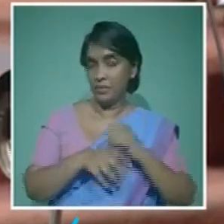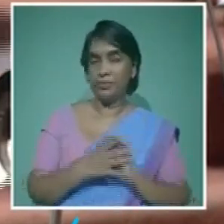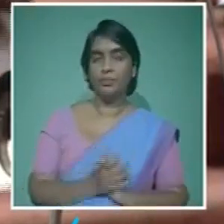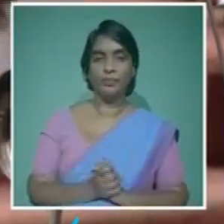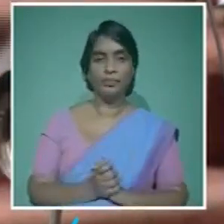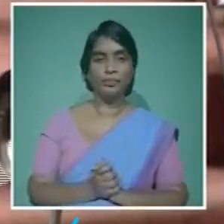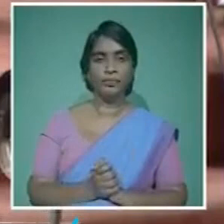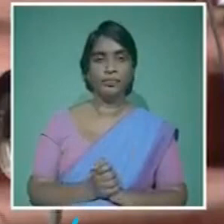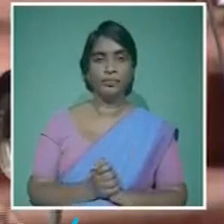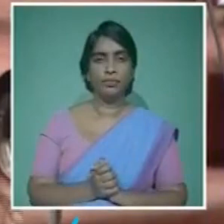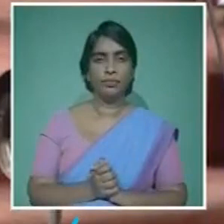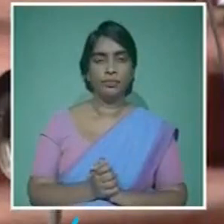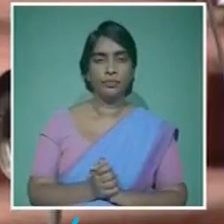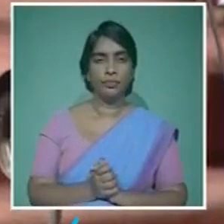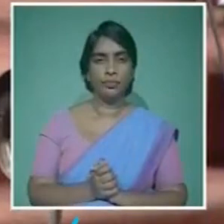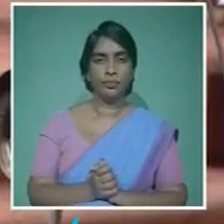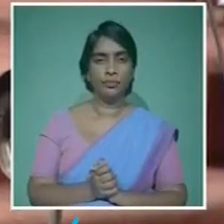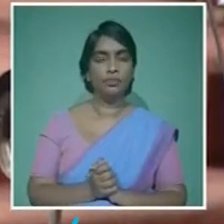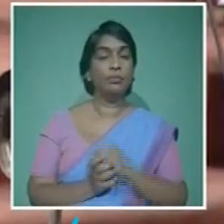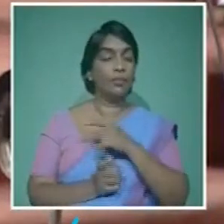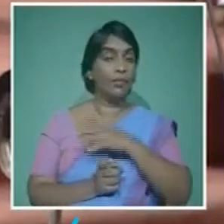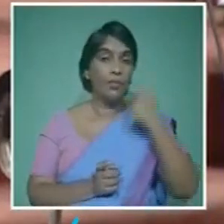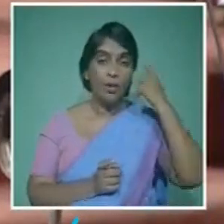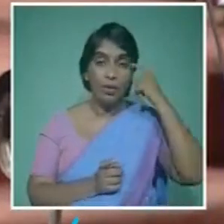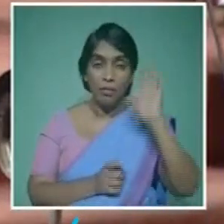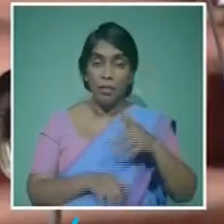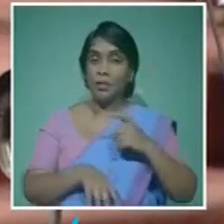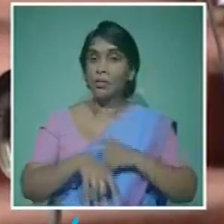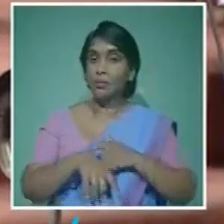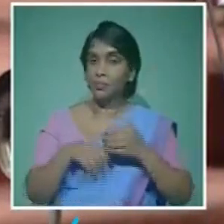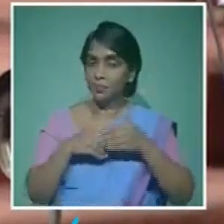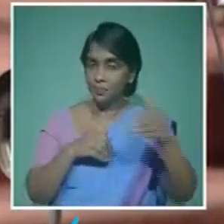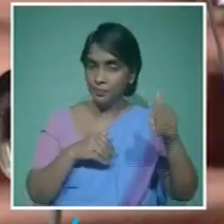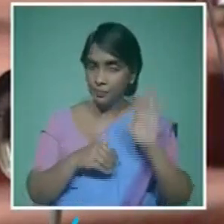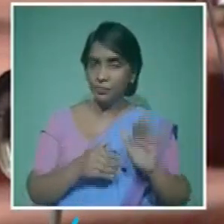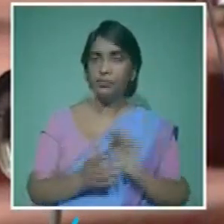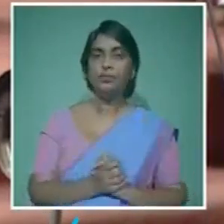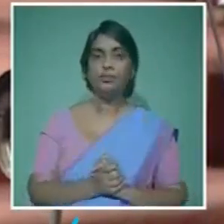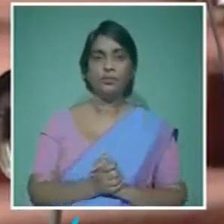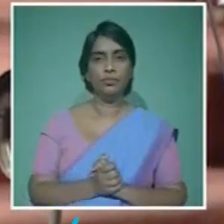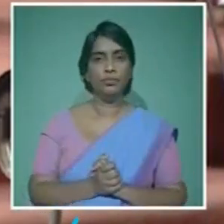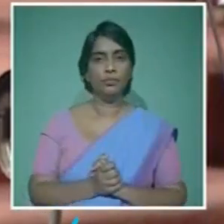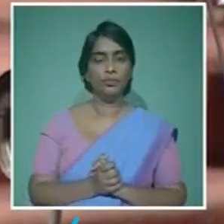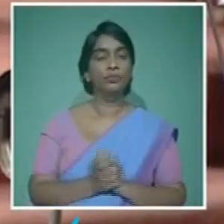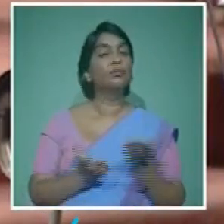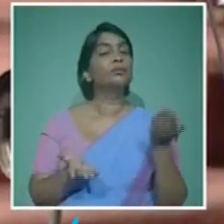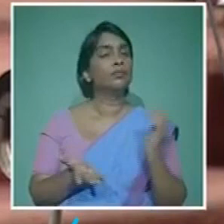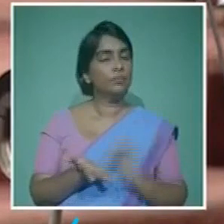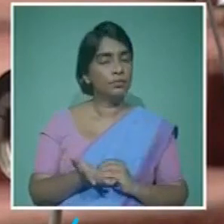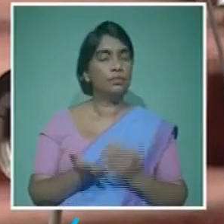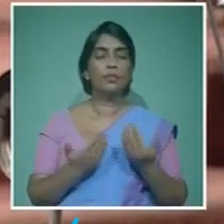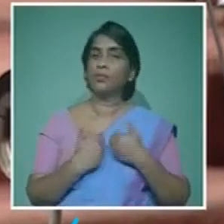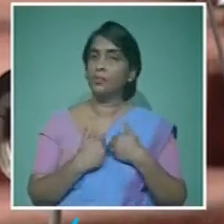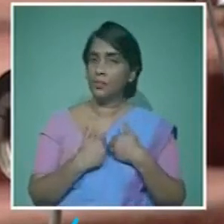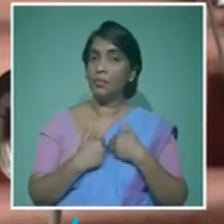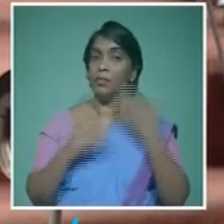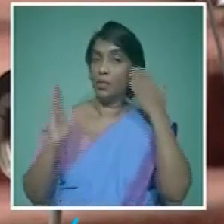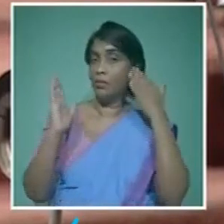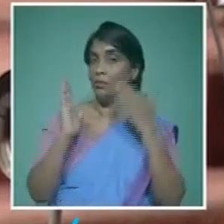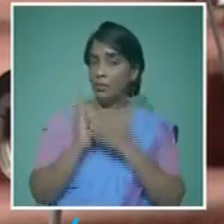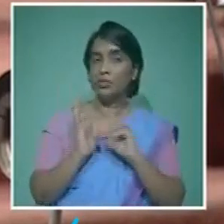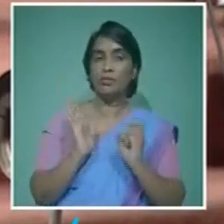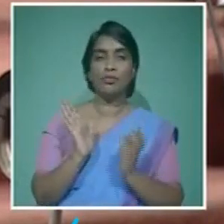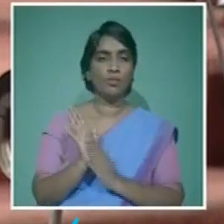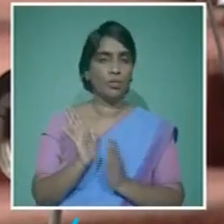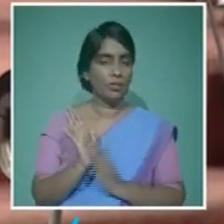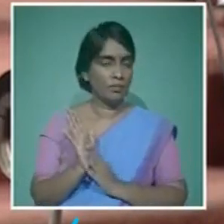எதிர்பார்க்கின்றோம். எதிர்பார்க்கின்றபடியால் இனியும் இதற்காக ஒரு திரும்பியும் ஒரு செலக்ட் கமிட்டி, ஒரு ரவுண்ட்